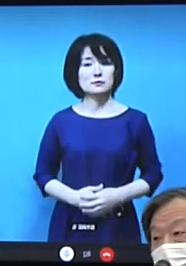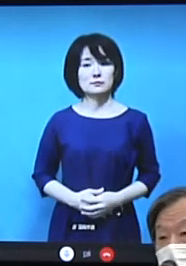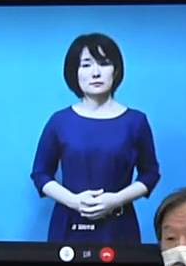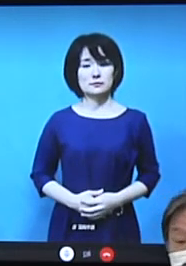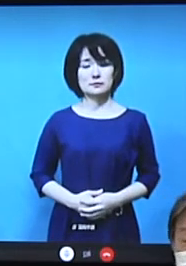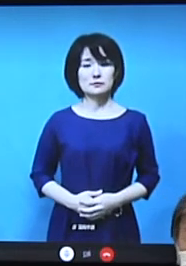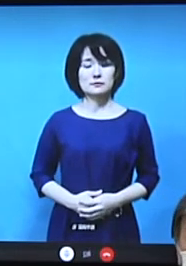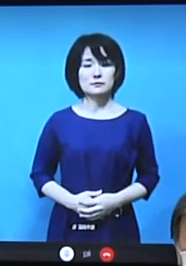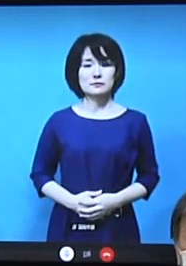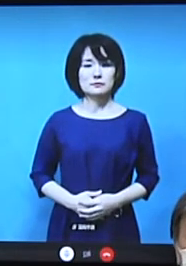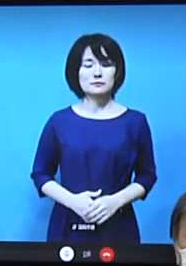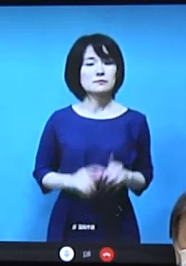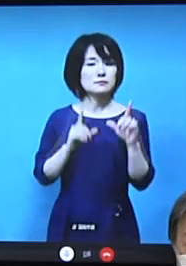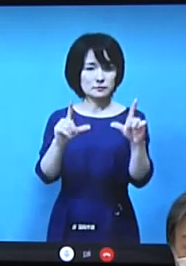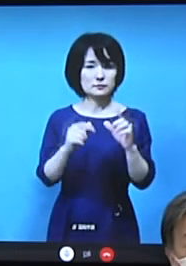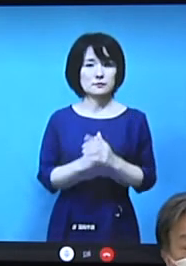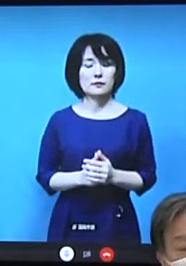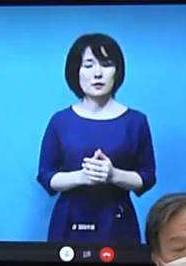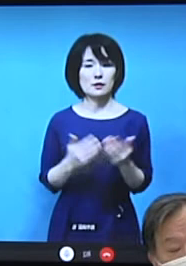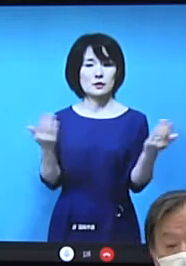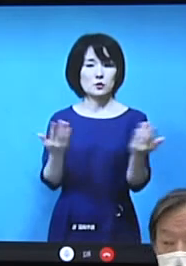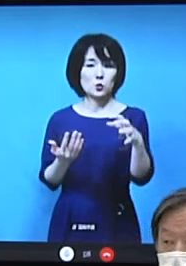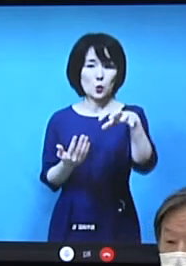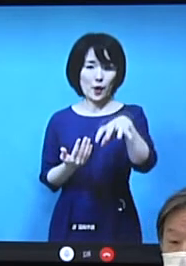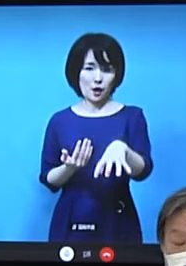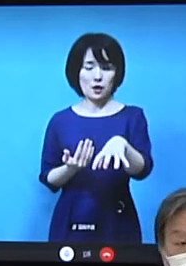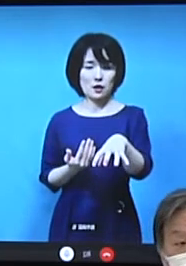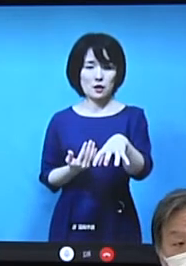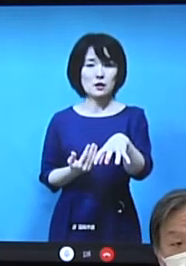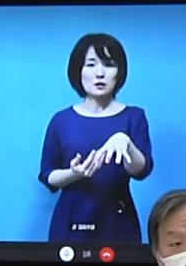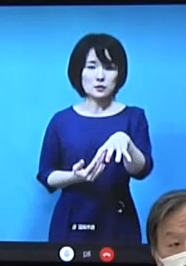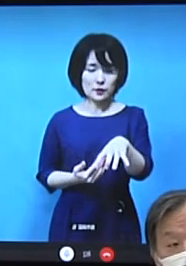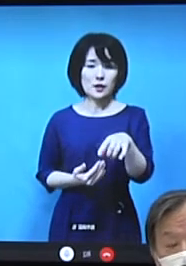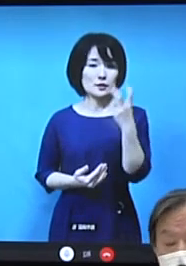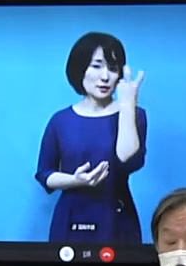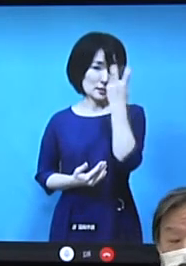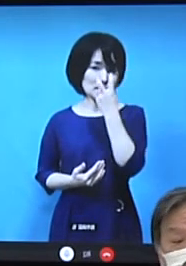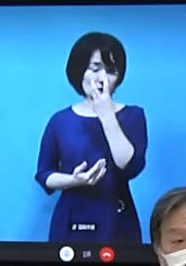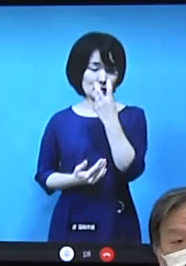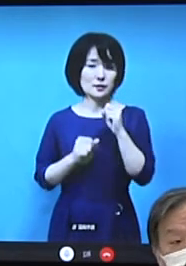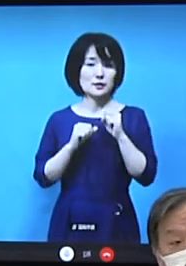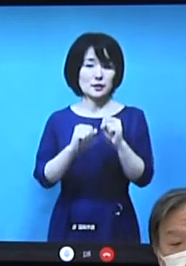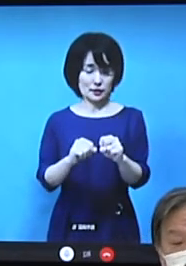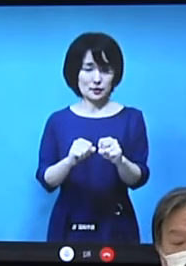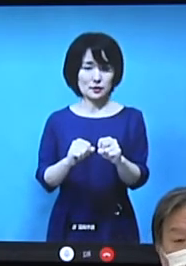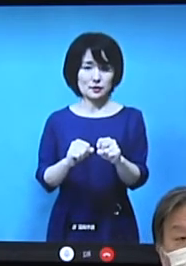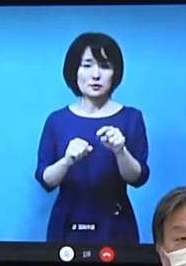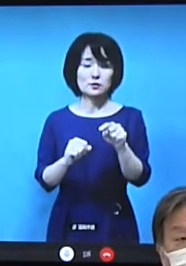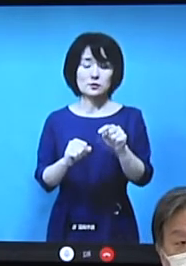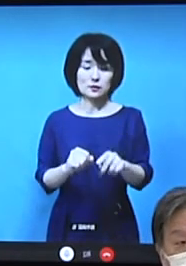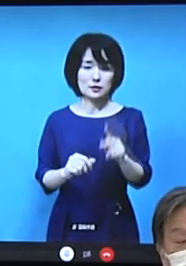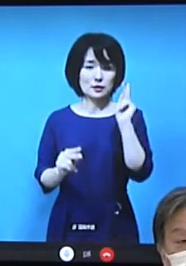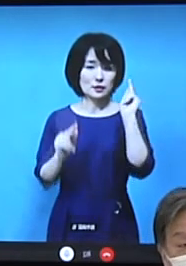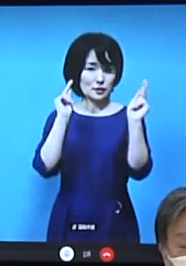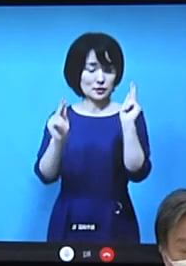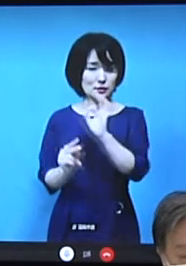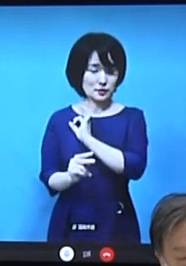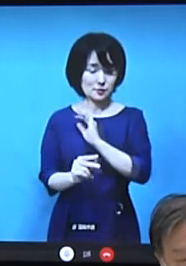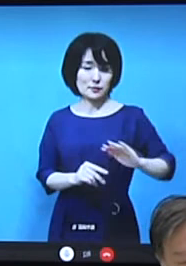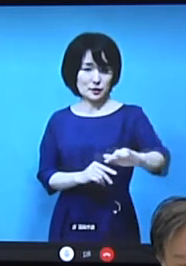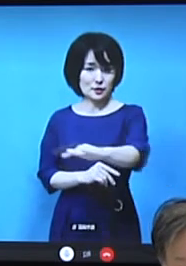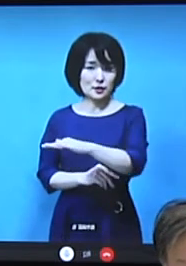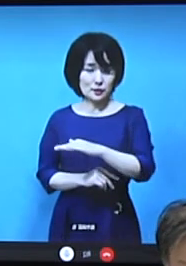勤務先についてはですね、検査を行いまして、勤務先の方も皆さん陰性でした。陰性で